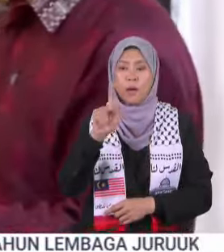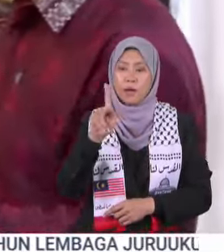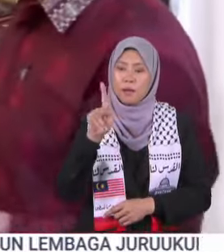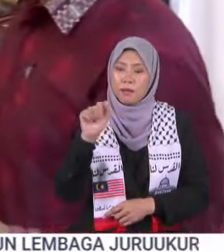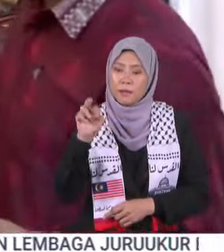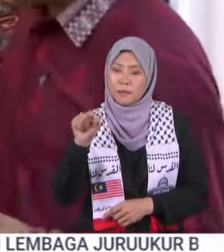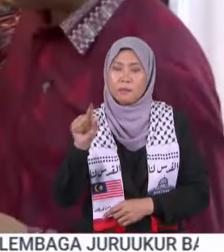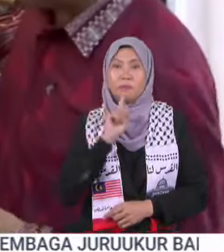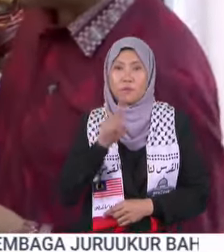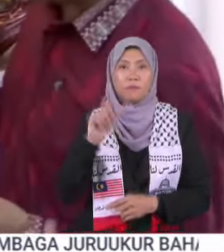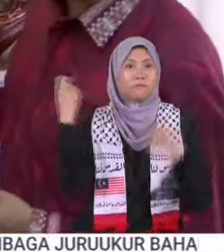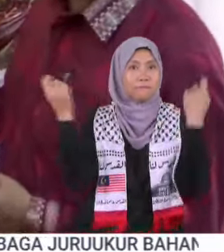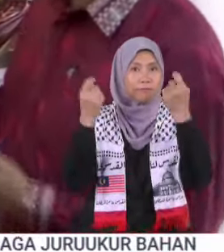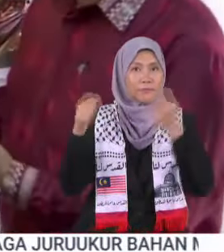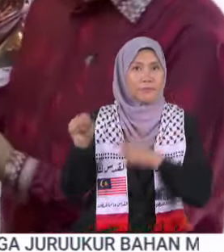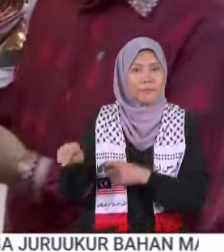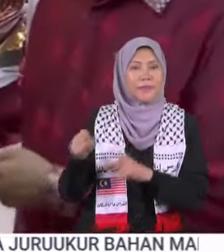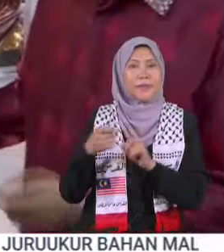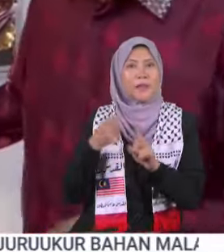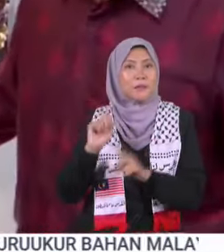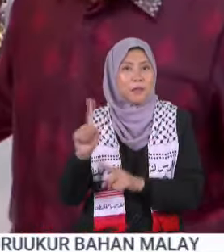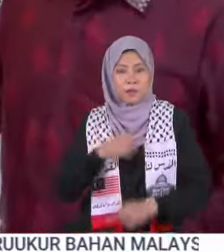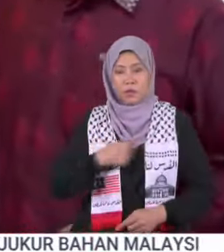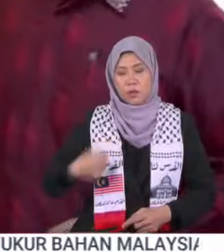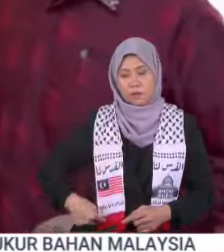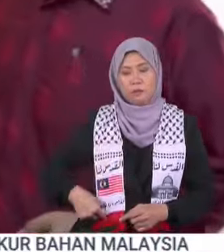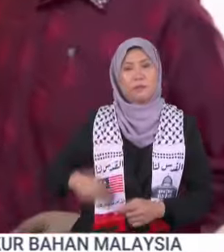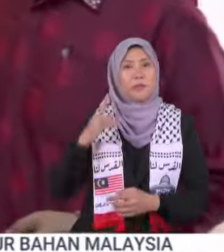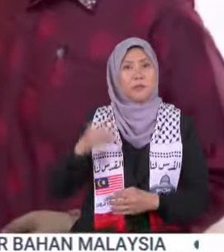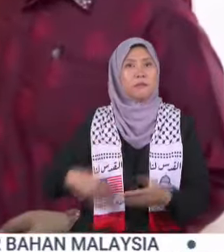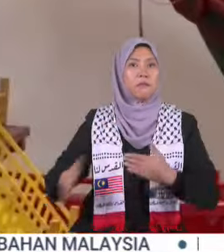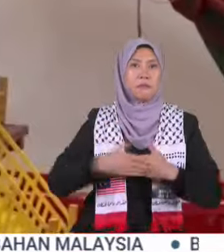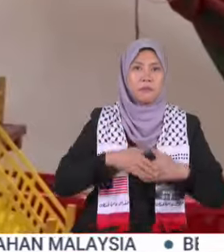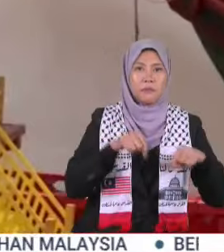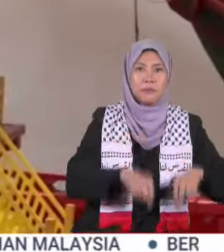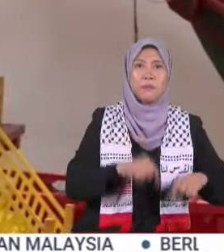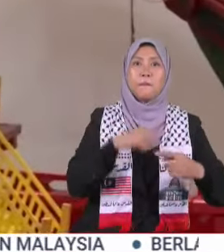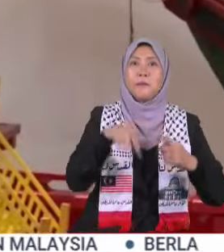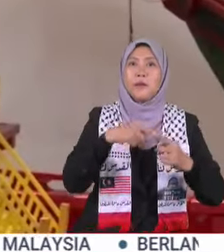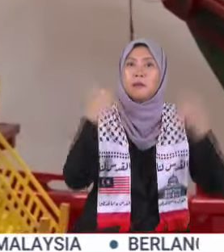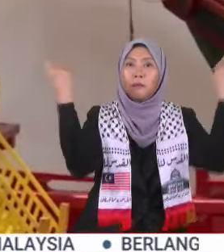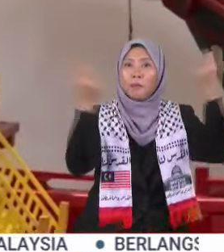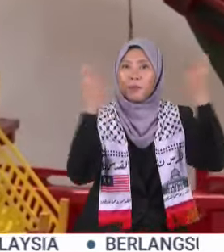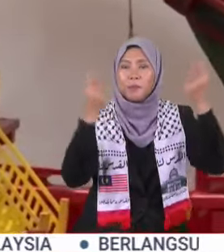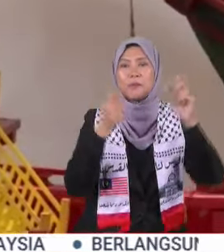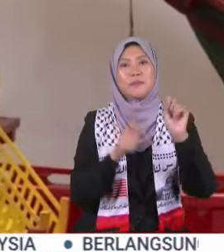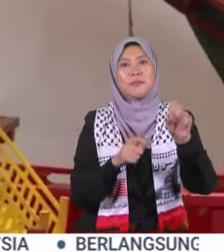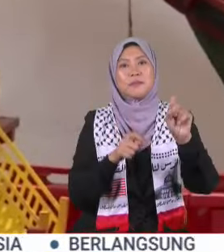Malaysia semasa dinasti Ching dan perayaan terbaharu akan diraikan pada 11 Januari